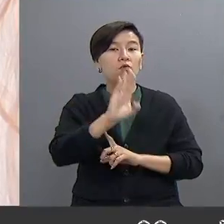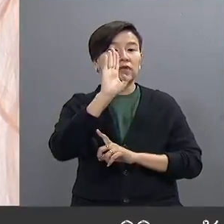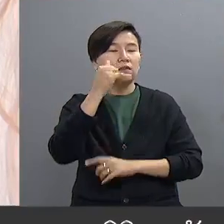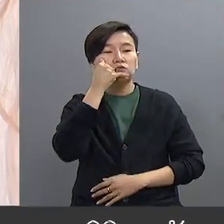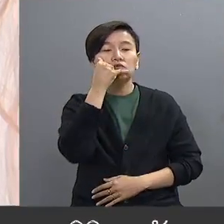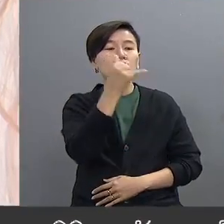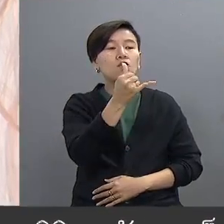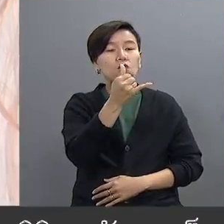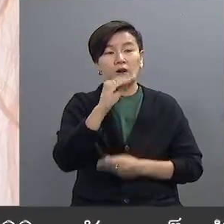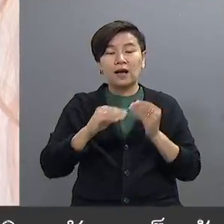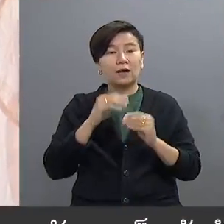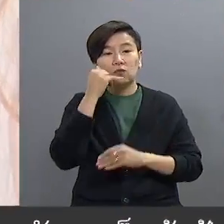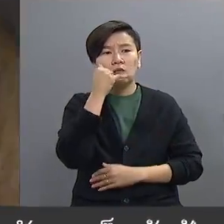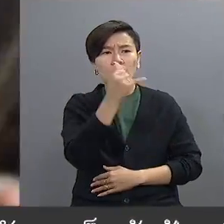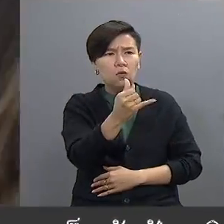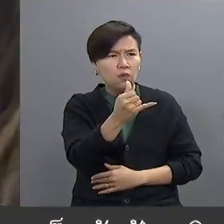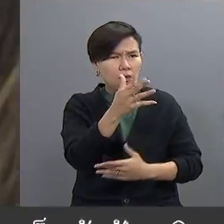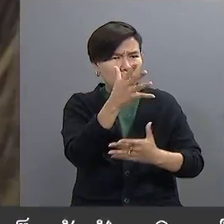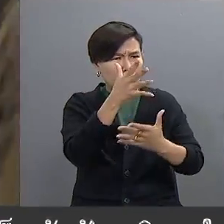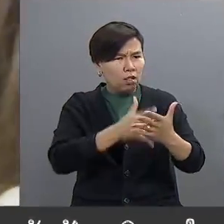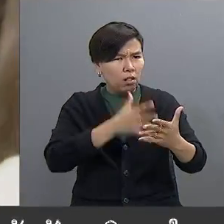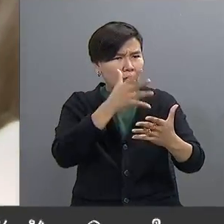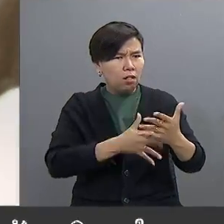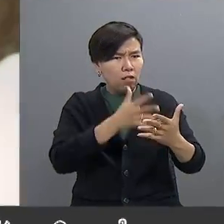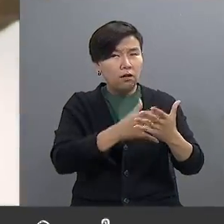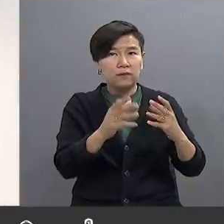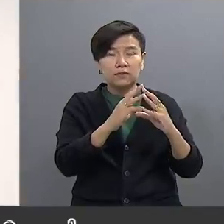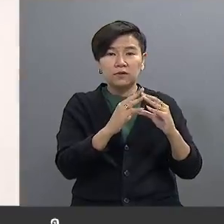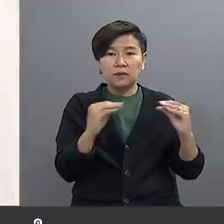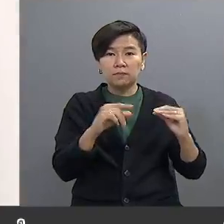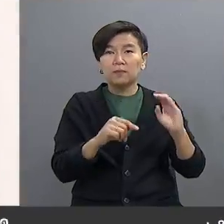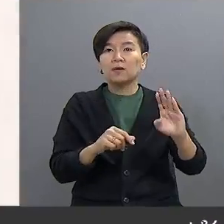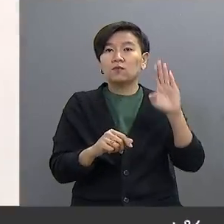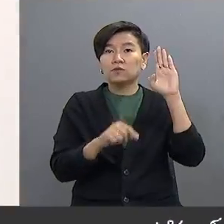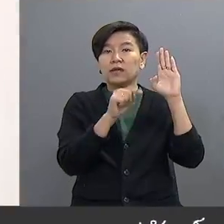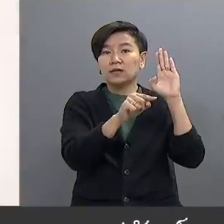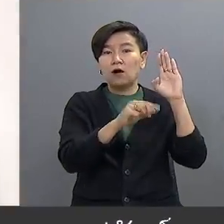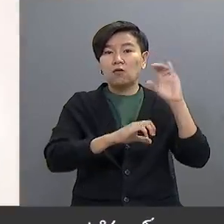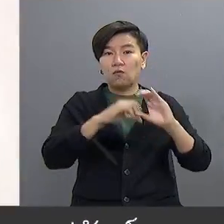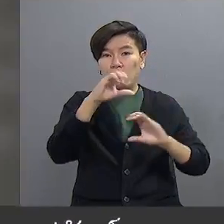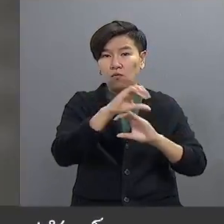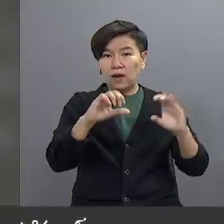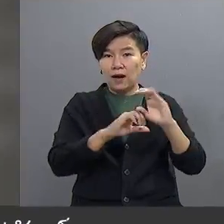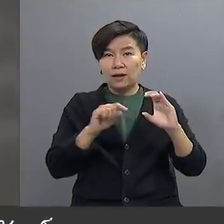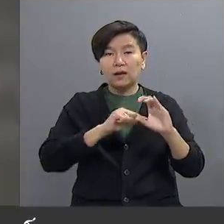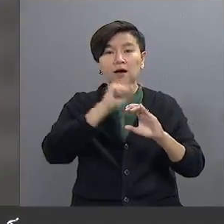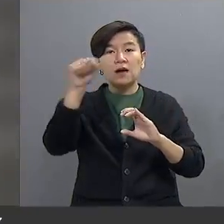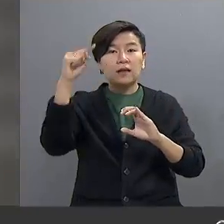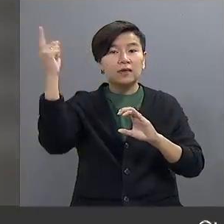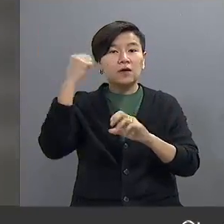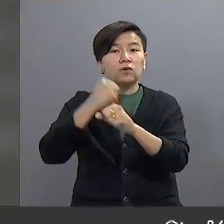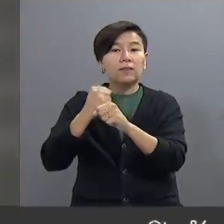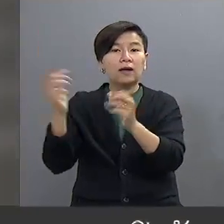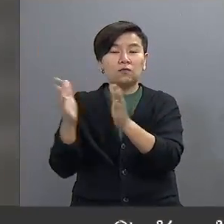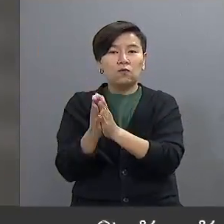แต่ติดต่อไม่ได้ค่ะจากการตรวจสอบพบว่าบริษัทเนี้ยเปิดโครงการ Work and Travel เป็นปีแรกนะคะและ